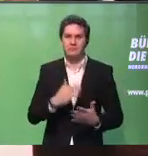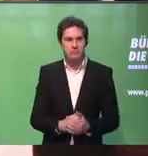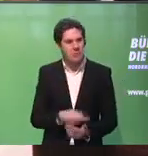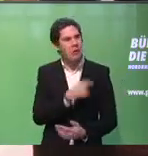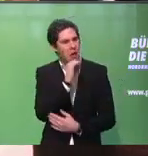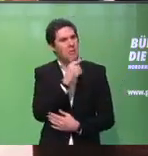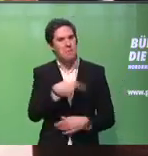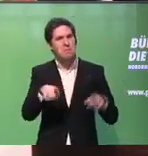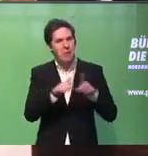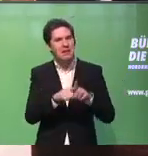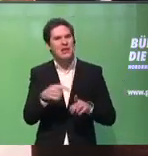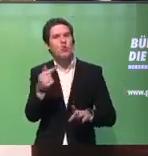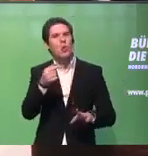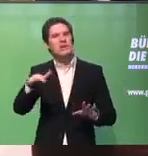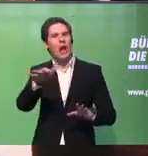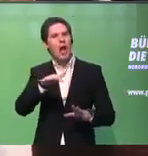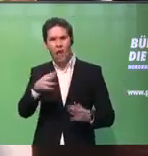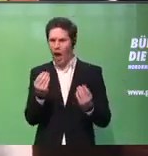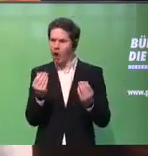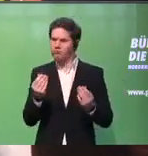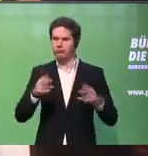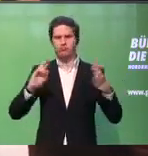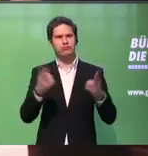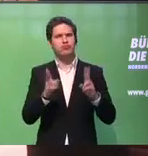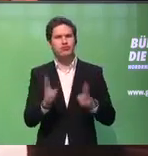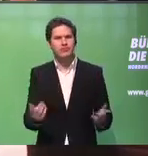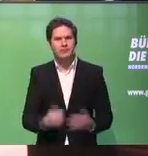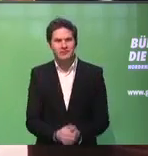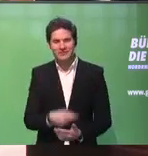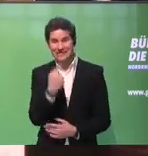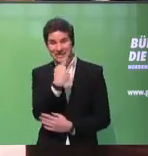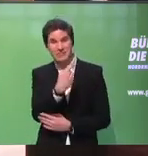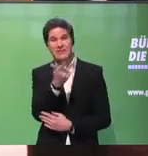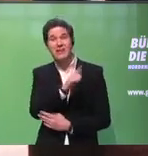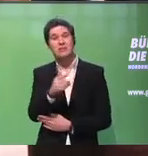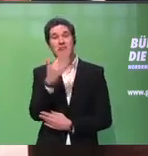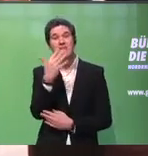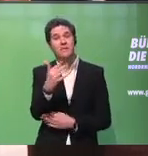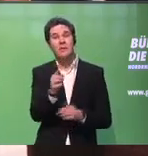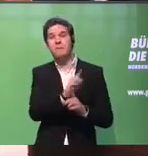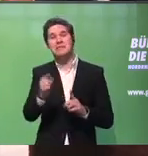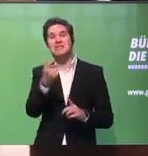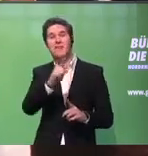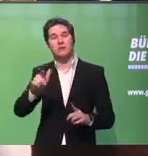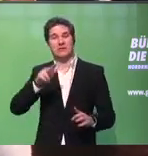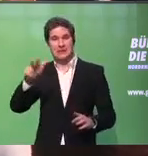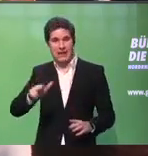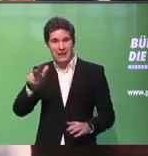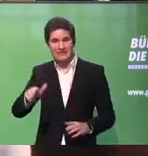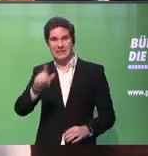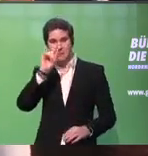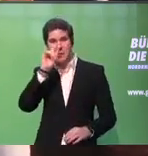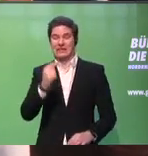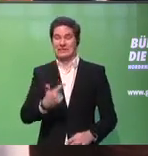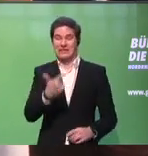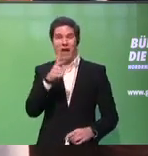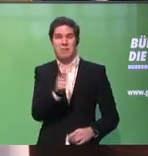was Toskanisches dort. Ja, du warst von 2005 bis 2013, also zwei